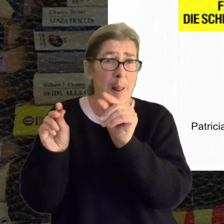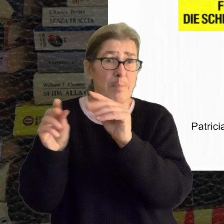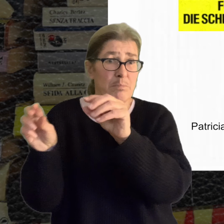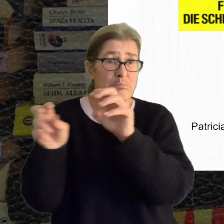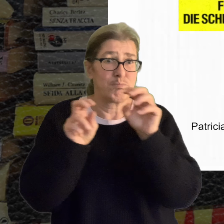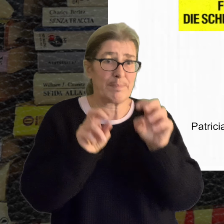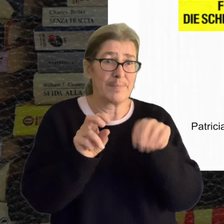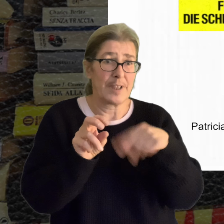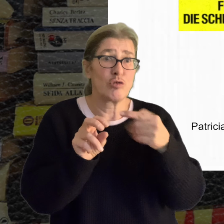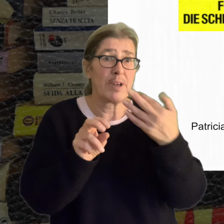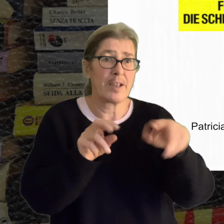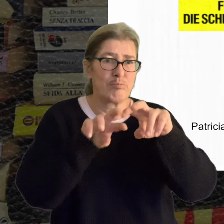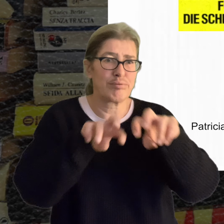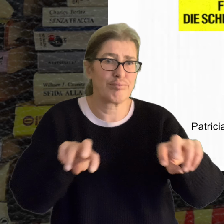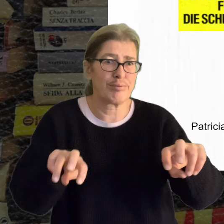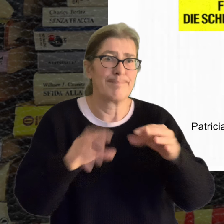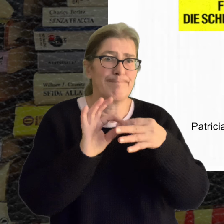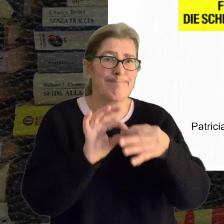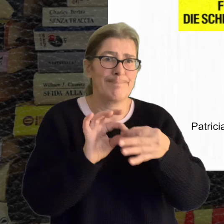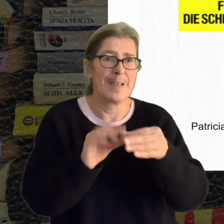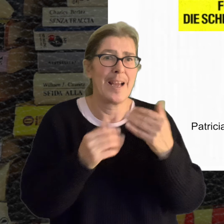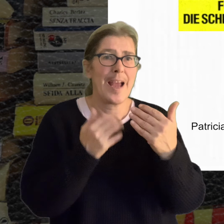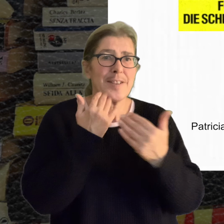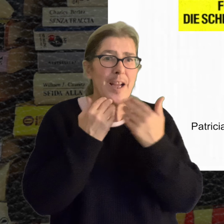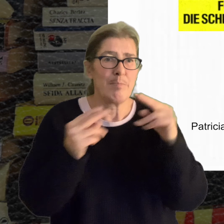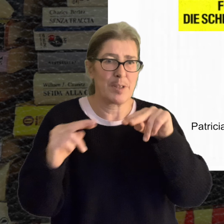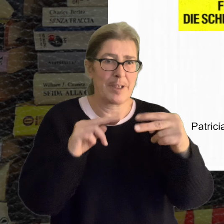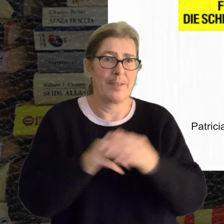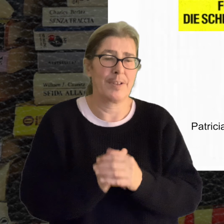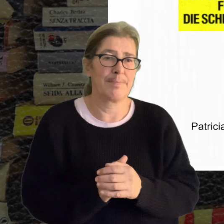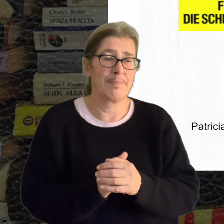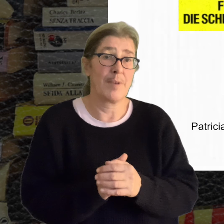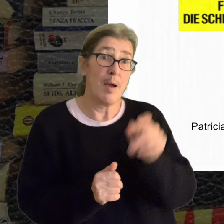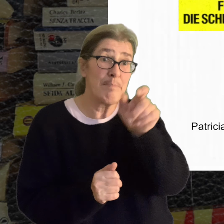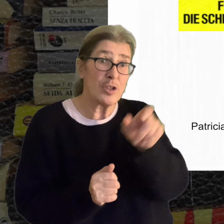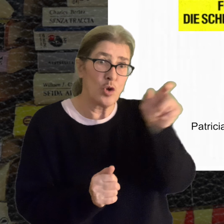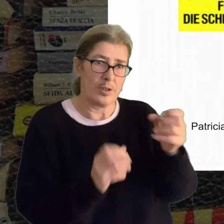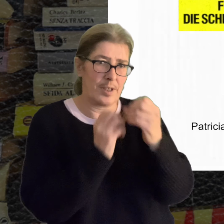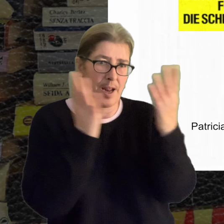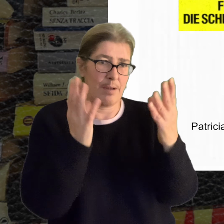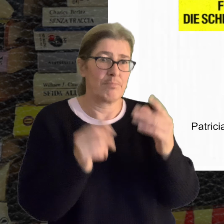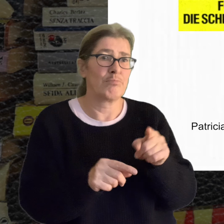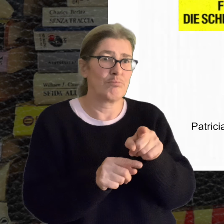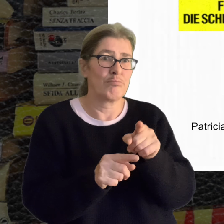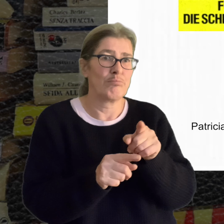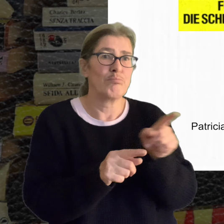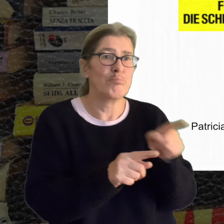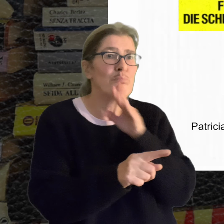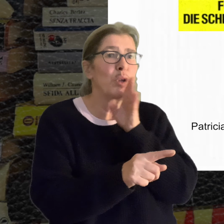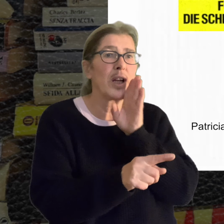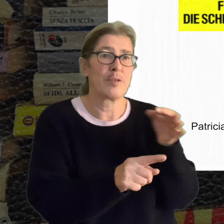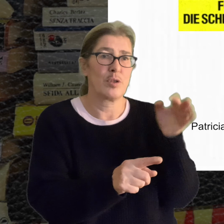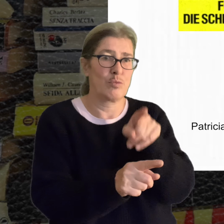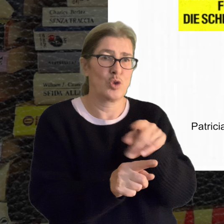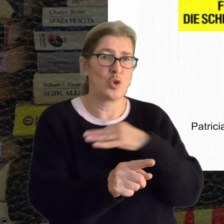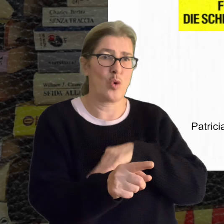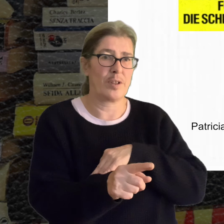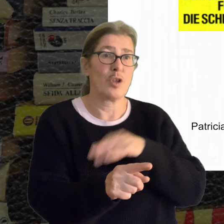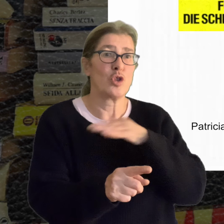bezüglich der Erzählperspektiven gut die Personen sind klar Mutter und Sohn der Sohn heißt Viktor